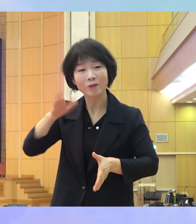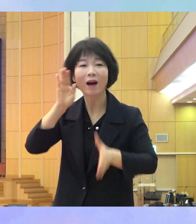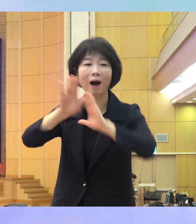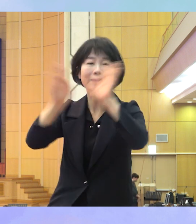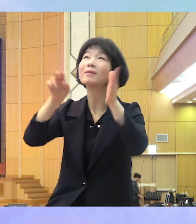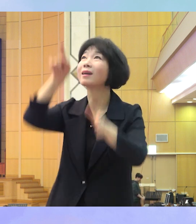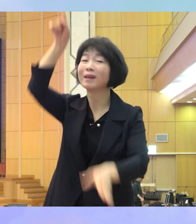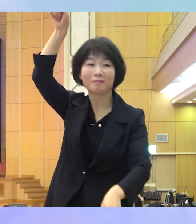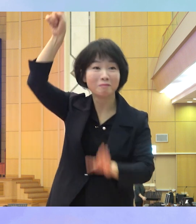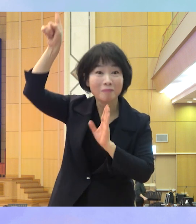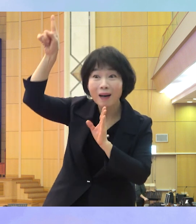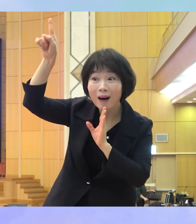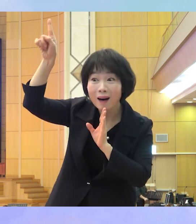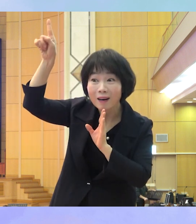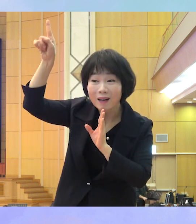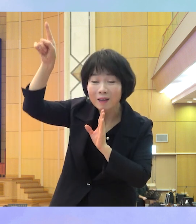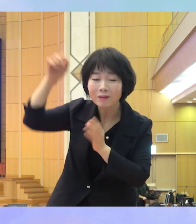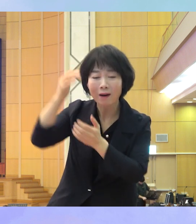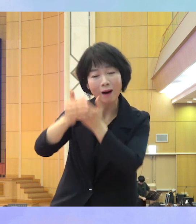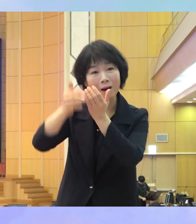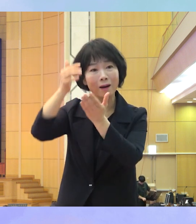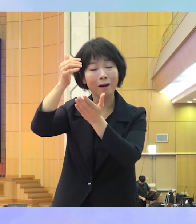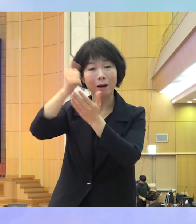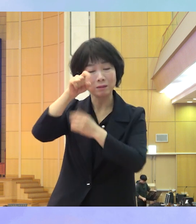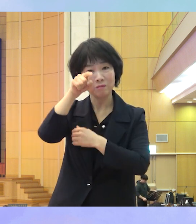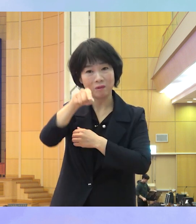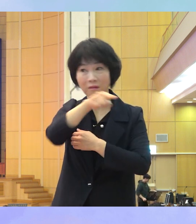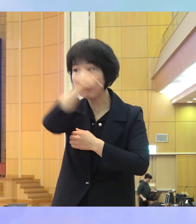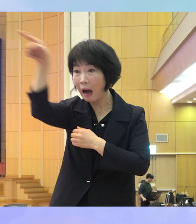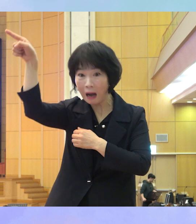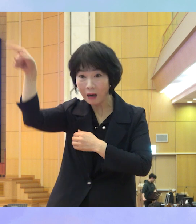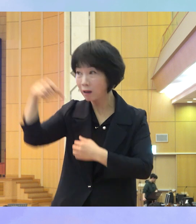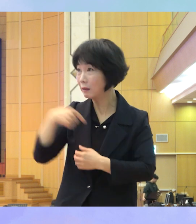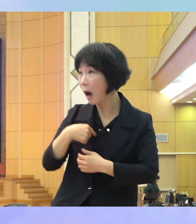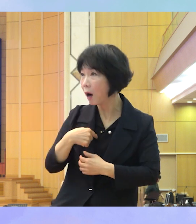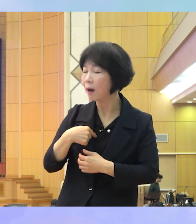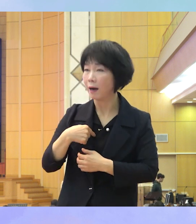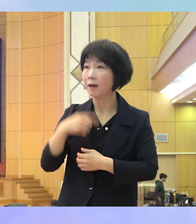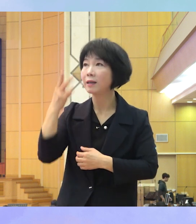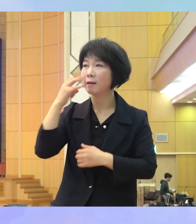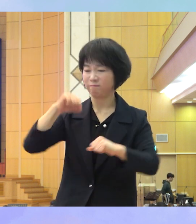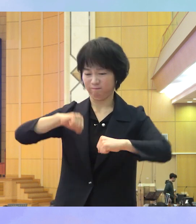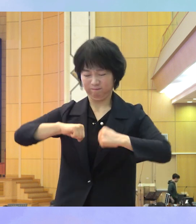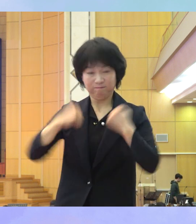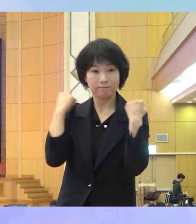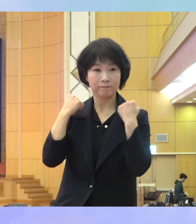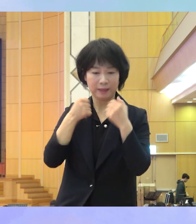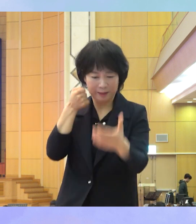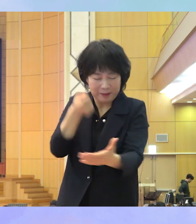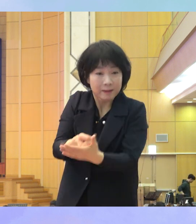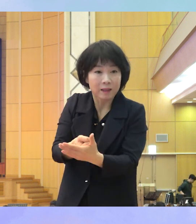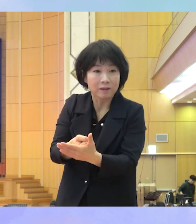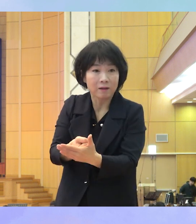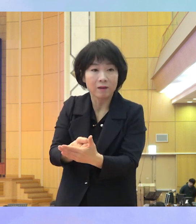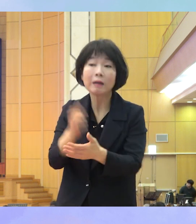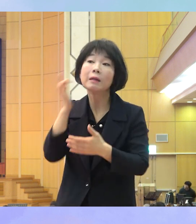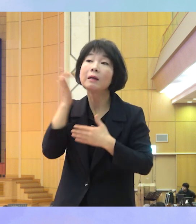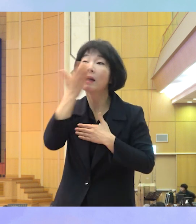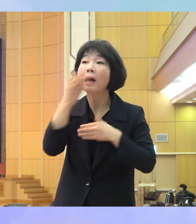아브라함이 하나님 말씀에 따라서 이제 하나님이 지시한 땅 가나안 땅에 갔어요. 하나님이